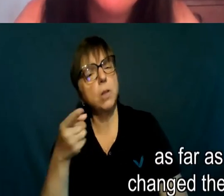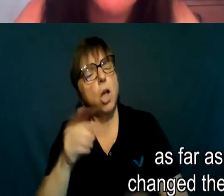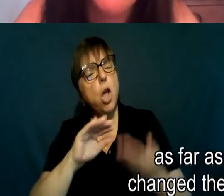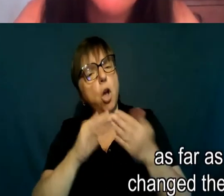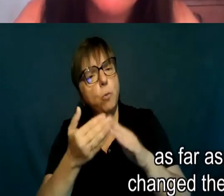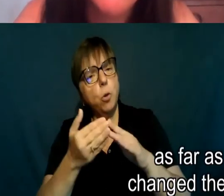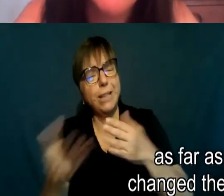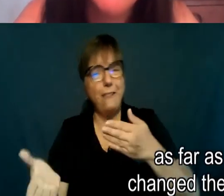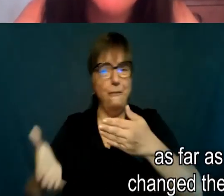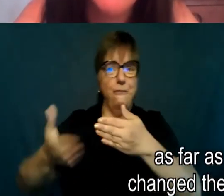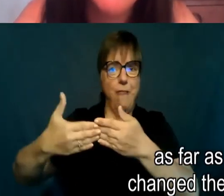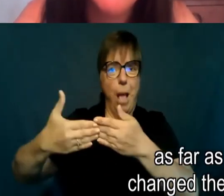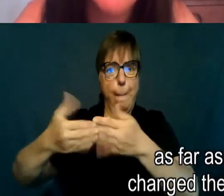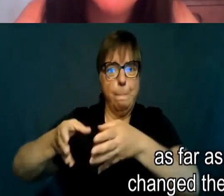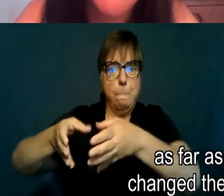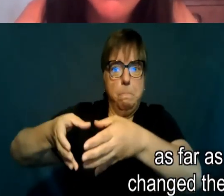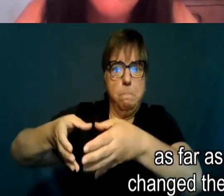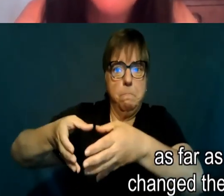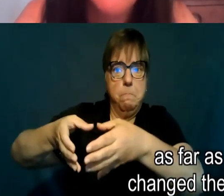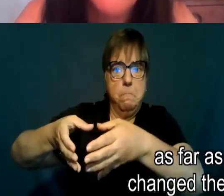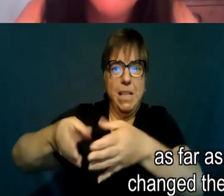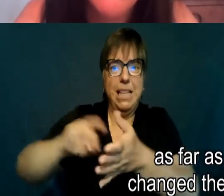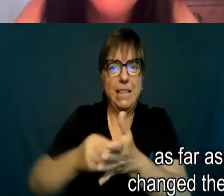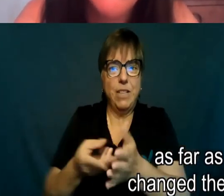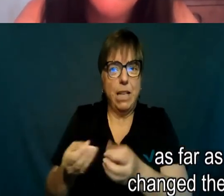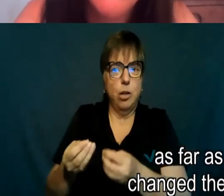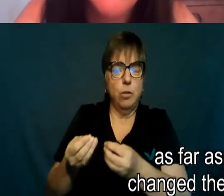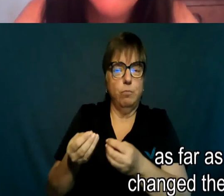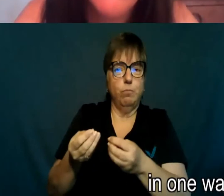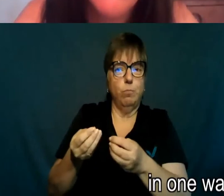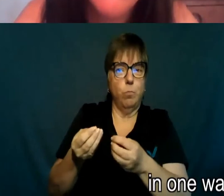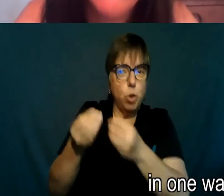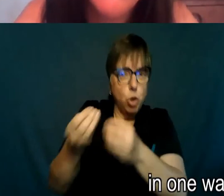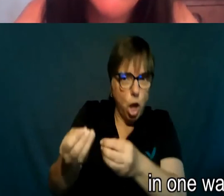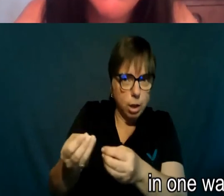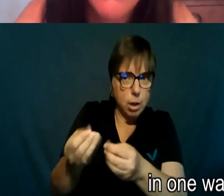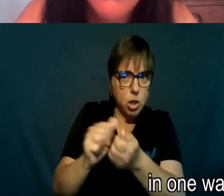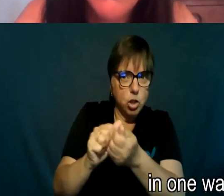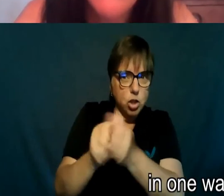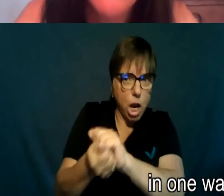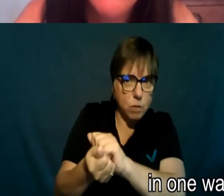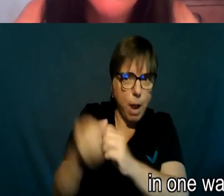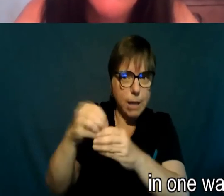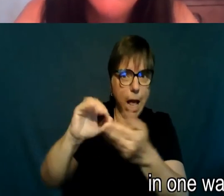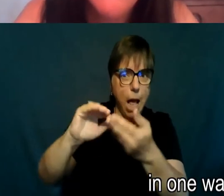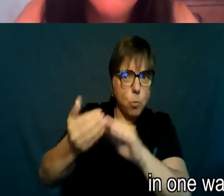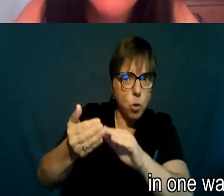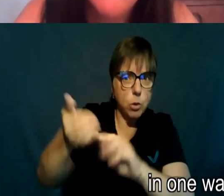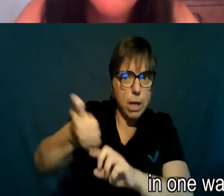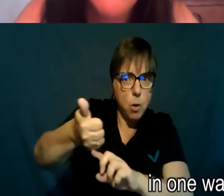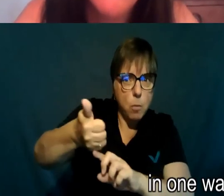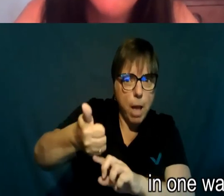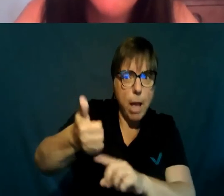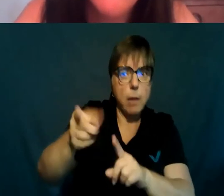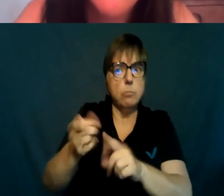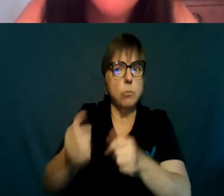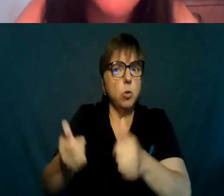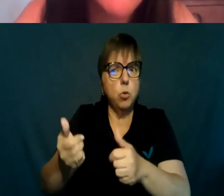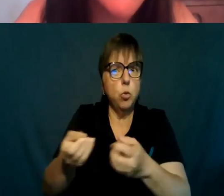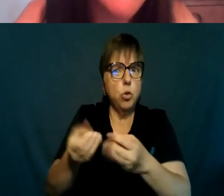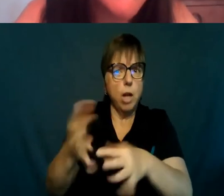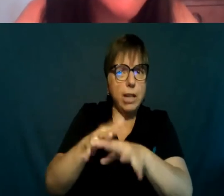durant si longtemps a créé, d'après ce que tu vois, des changements dans les communautés eux-mêmes d'une manière ou d'une autre?